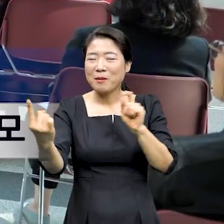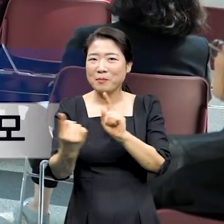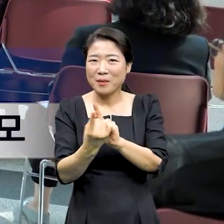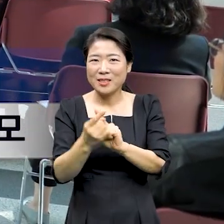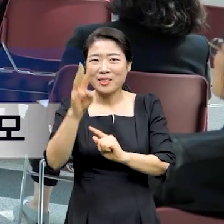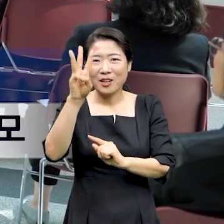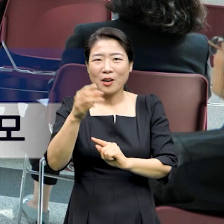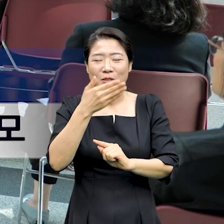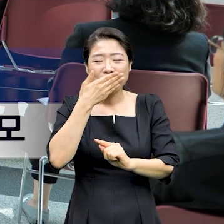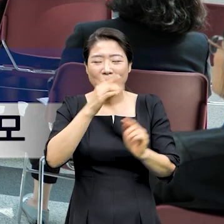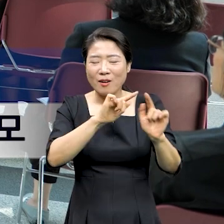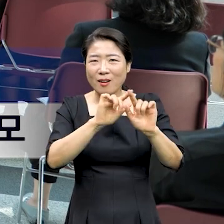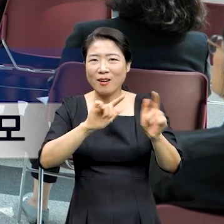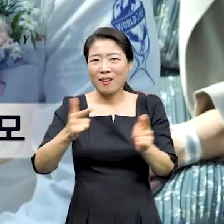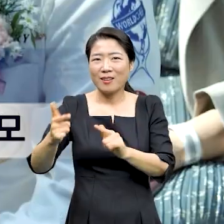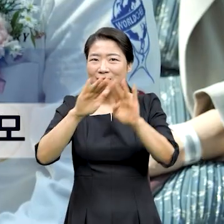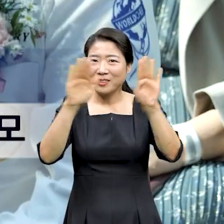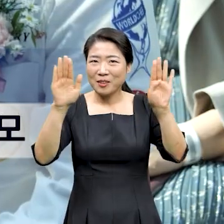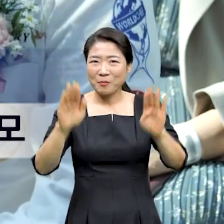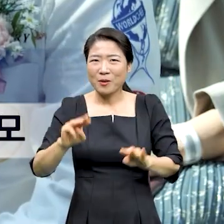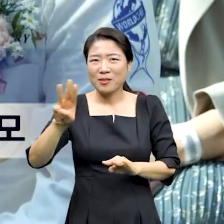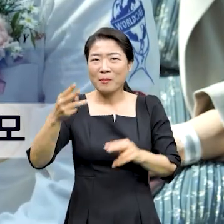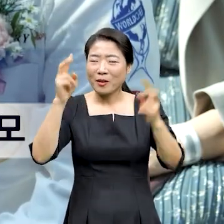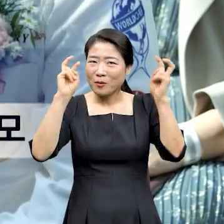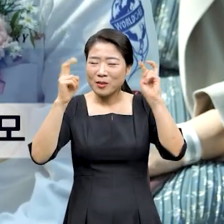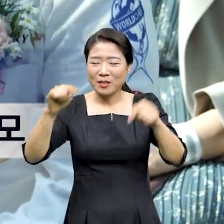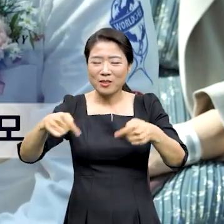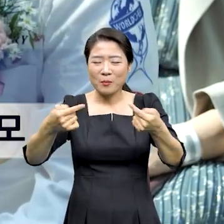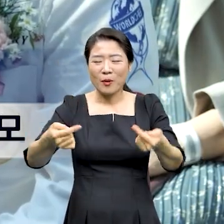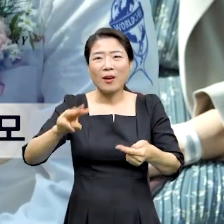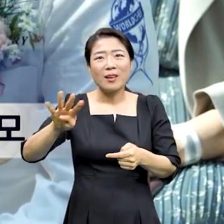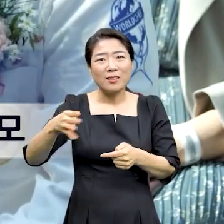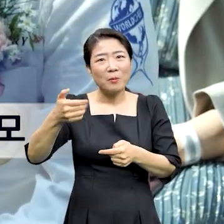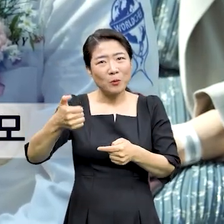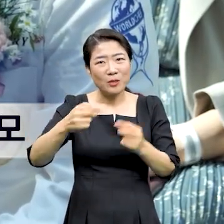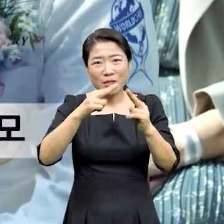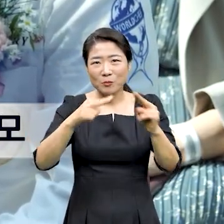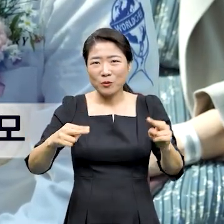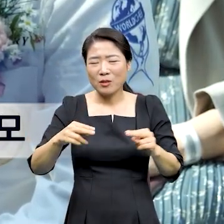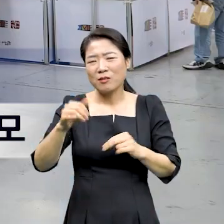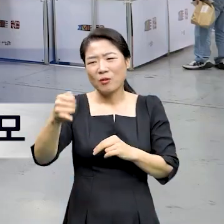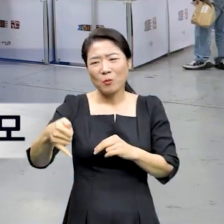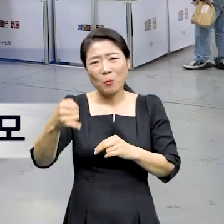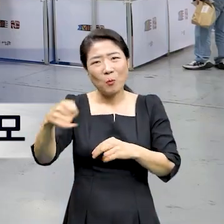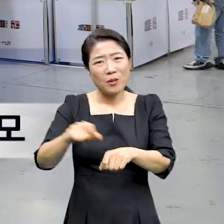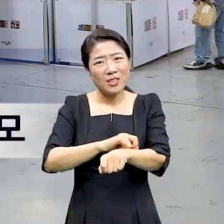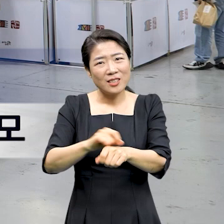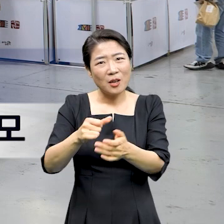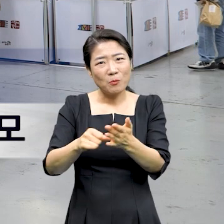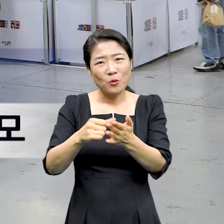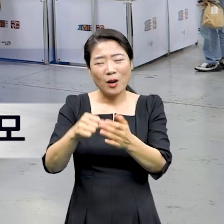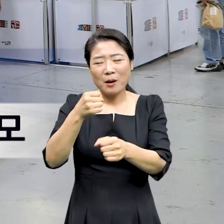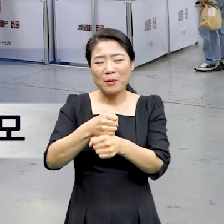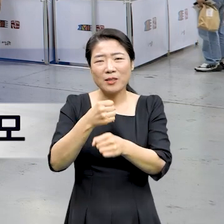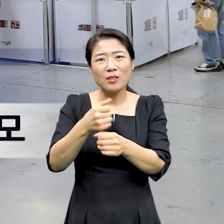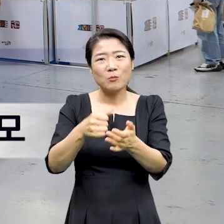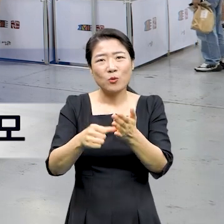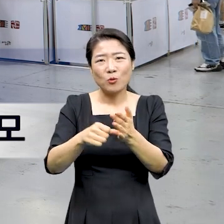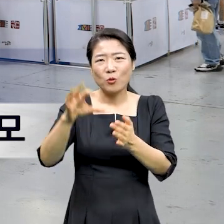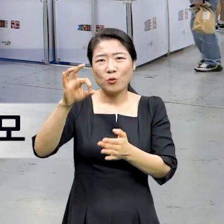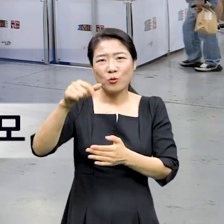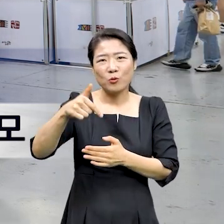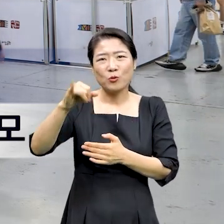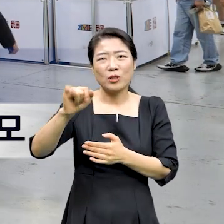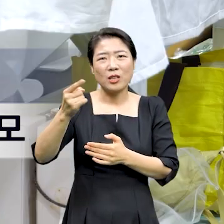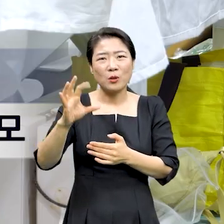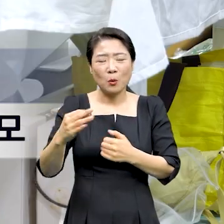맞은 광주식품대전에는 300개사가 참여해 450개 부스에서 지역의 농특산물과 가공식품,